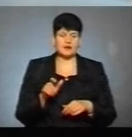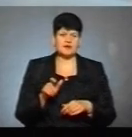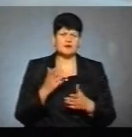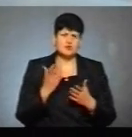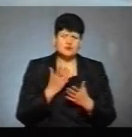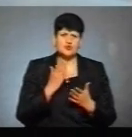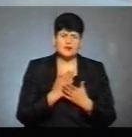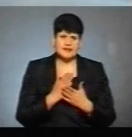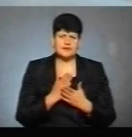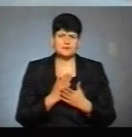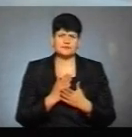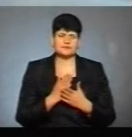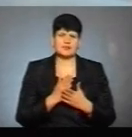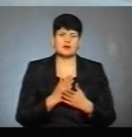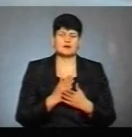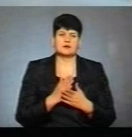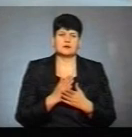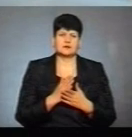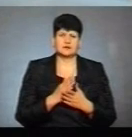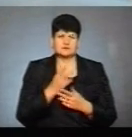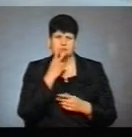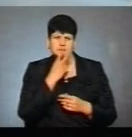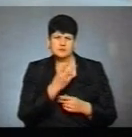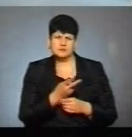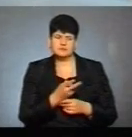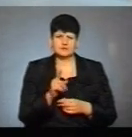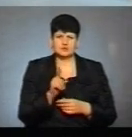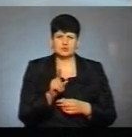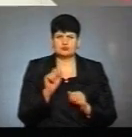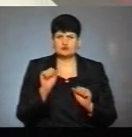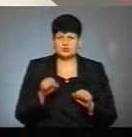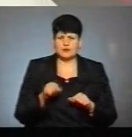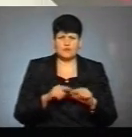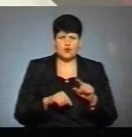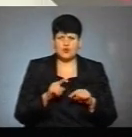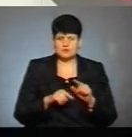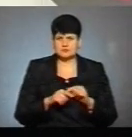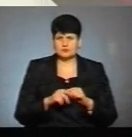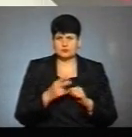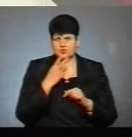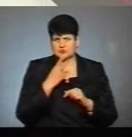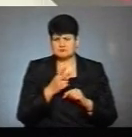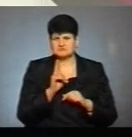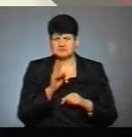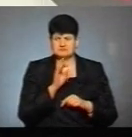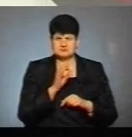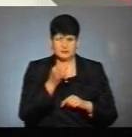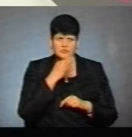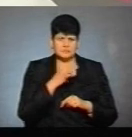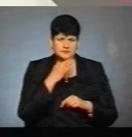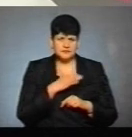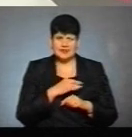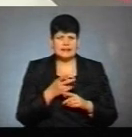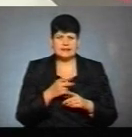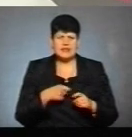такі ряд симптомів, що ви бачите, що, можливо, родичі починають вживати, зразу звертатися до спеціалістів, не